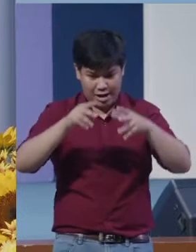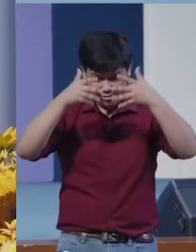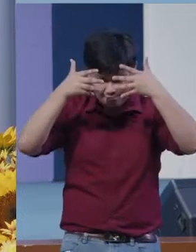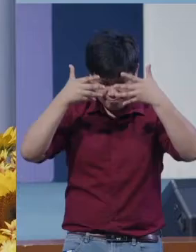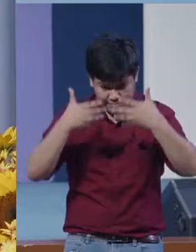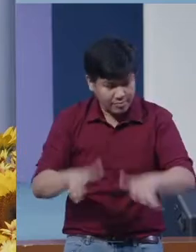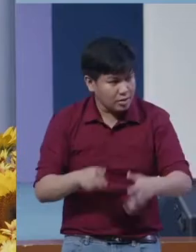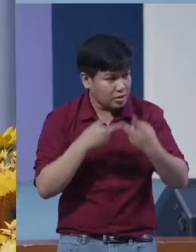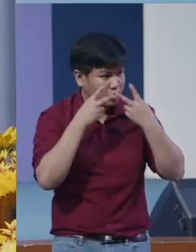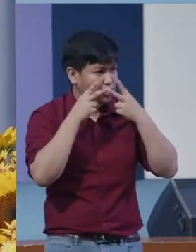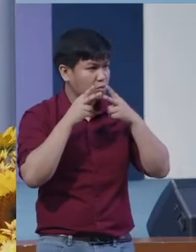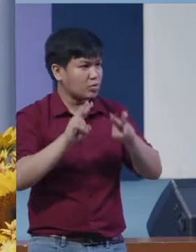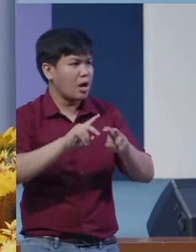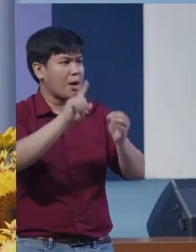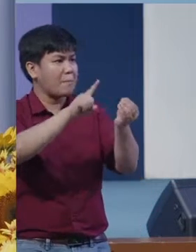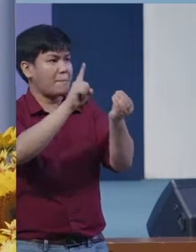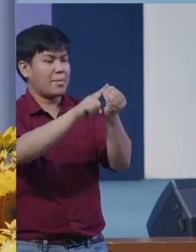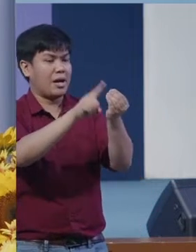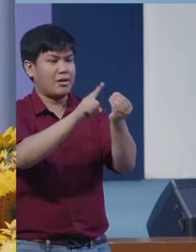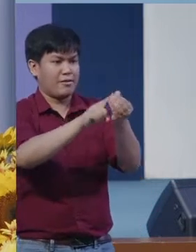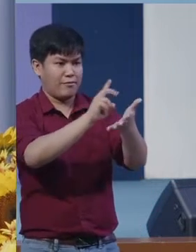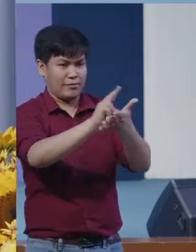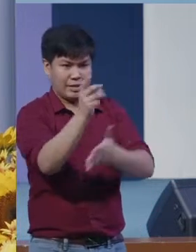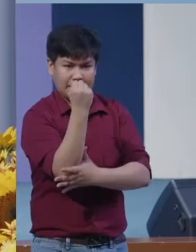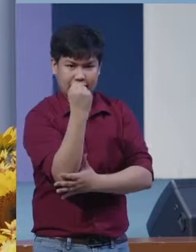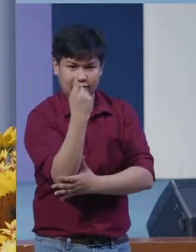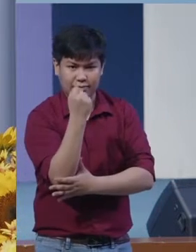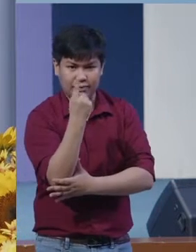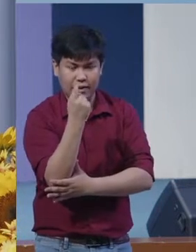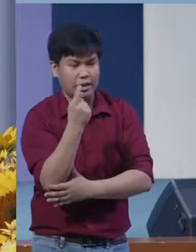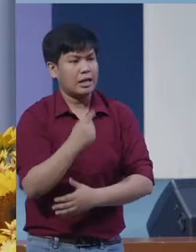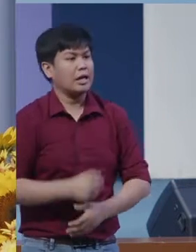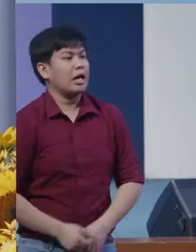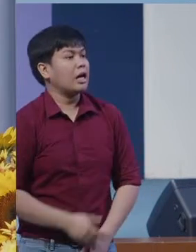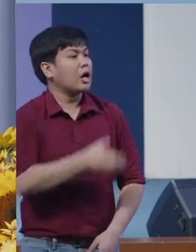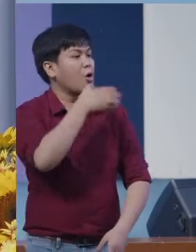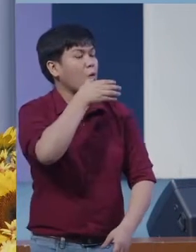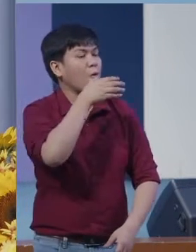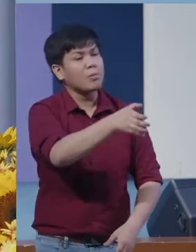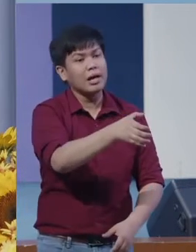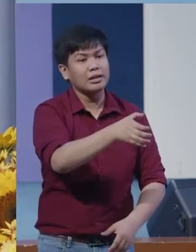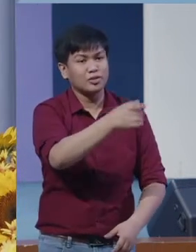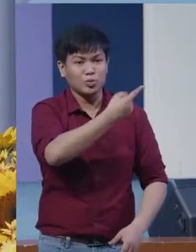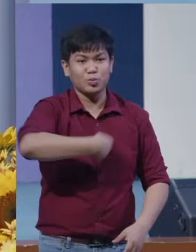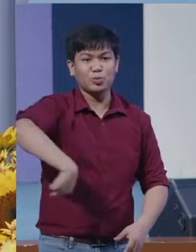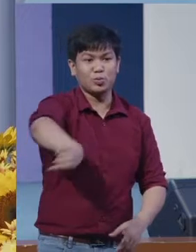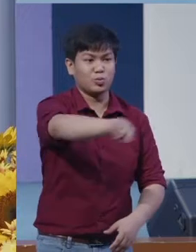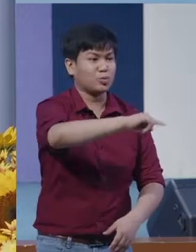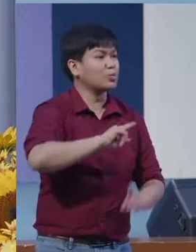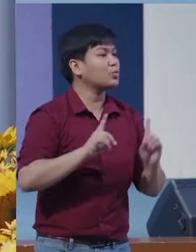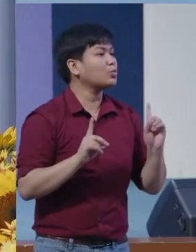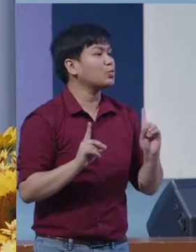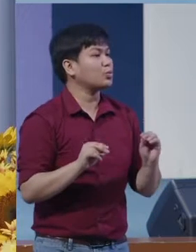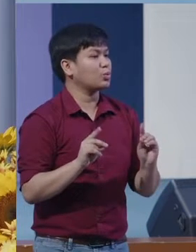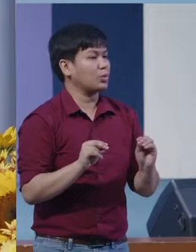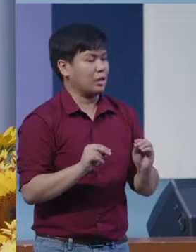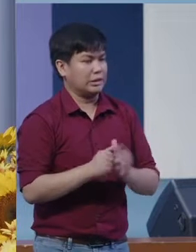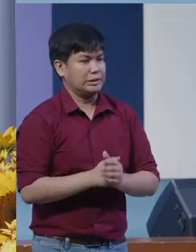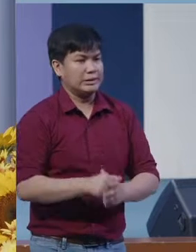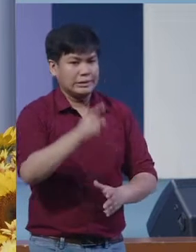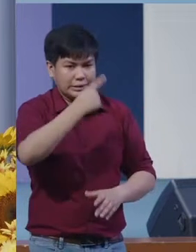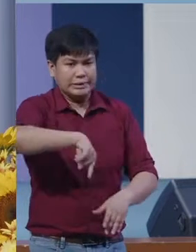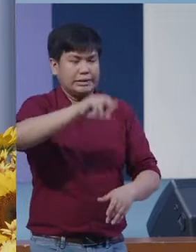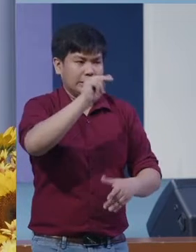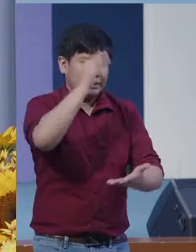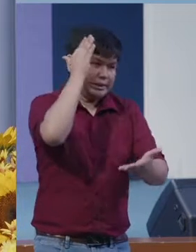natin tignan ang konteksto ng verse 11, ang kautusan sa mga kapatiran. Tigilan